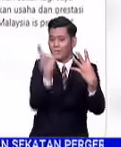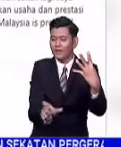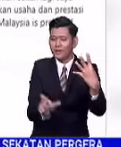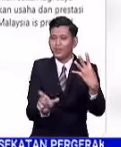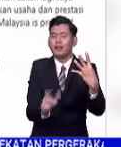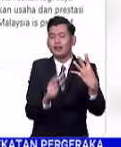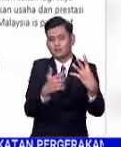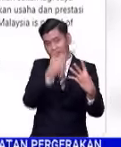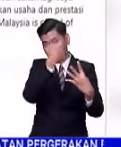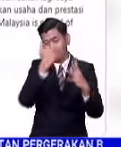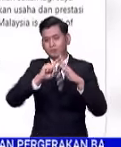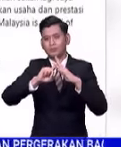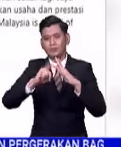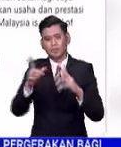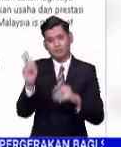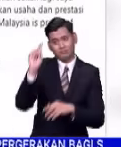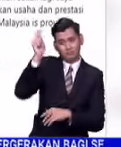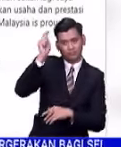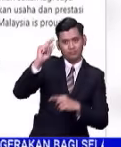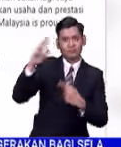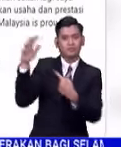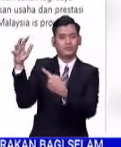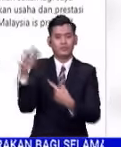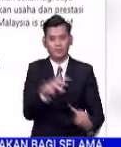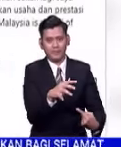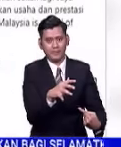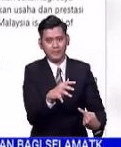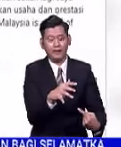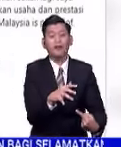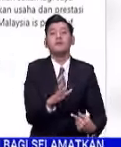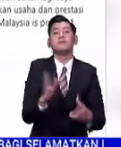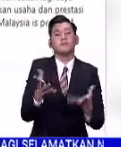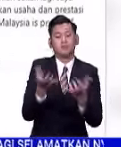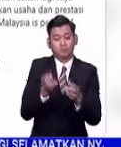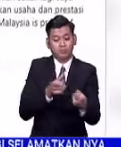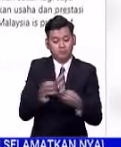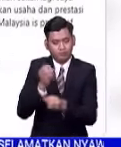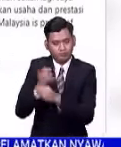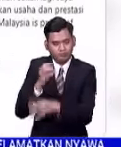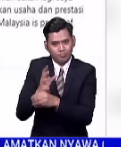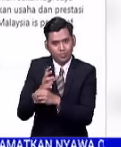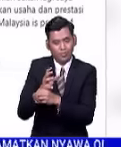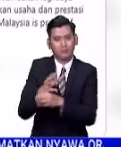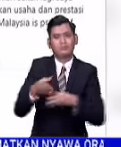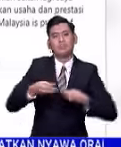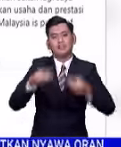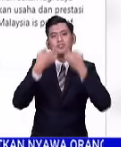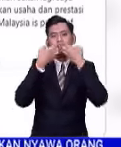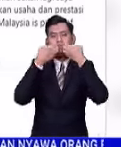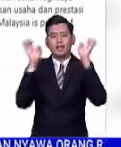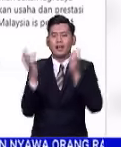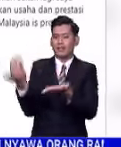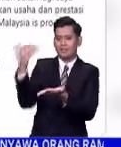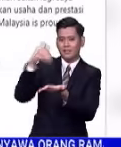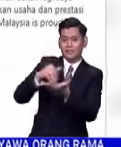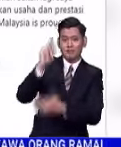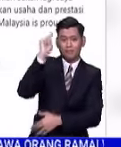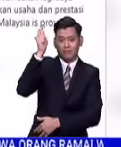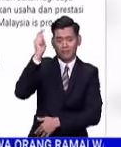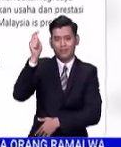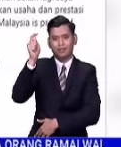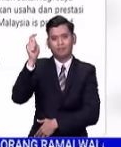senior mereka pada tahun ini. Beliau juga mahu mereka meneruskan usaha dan momentum cemerlang tersebut.